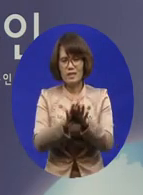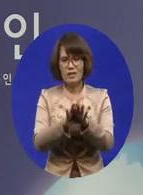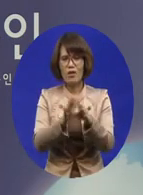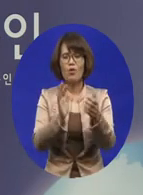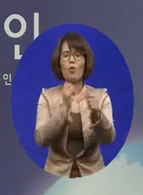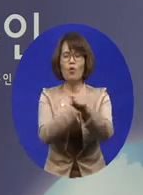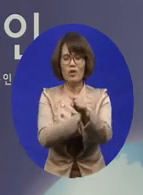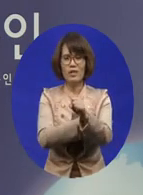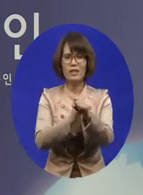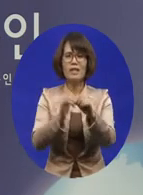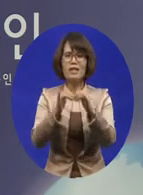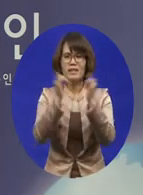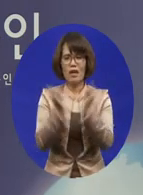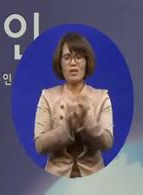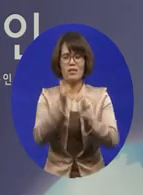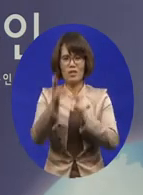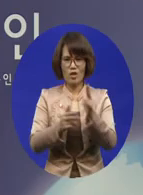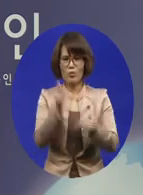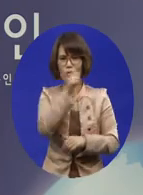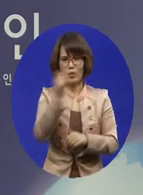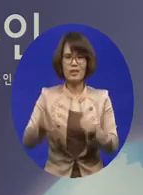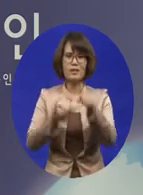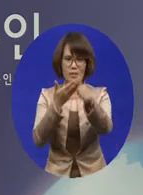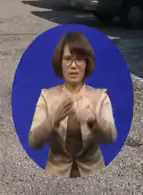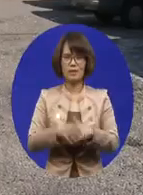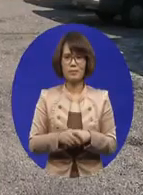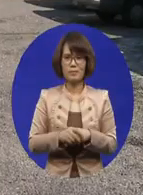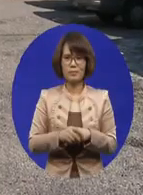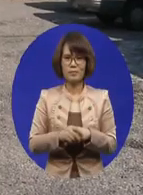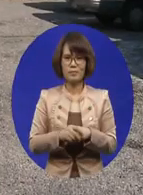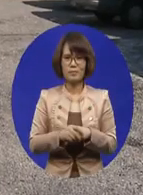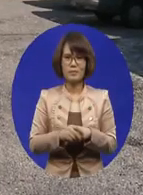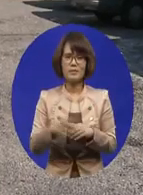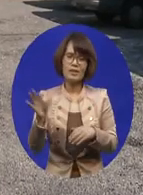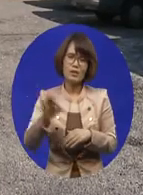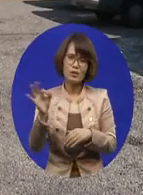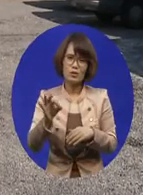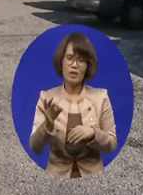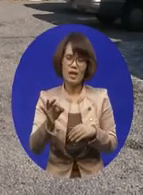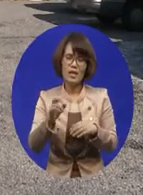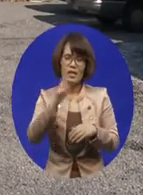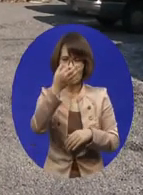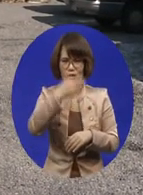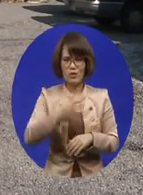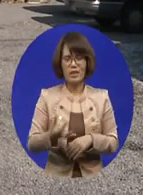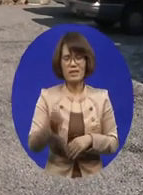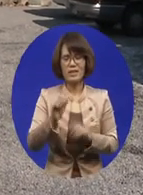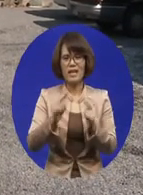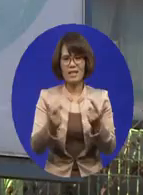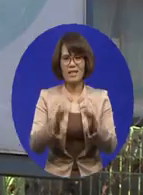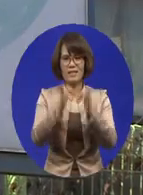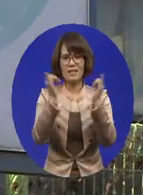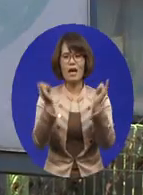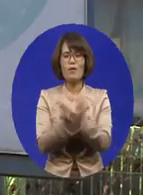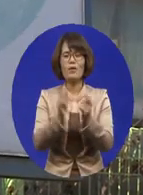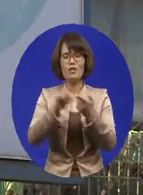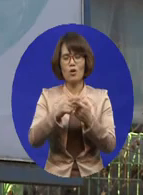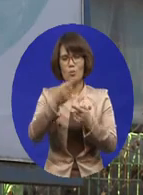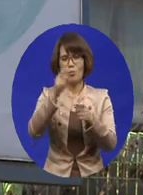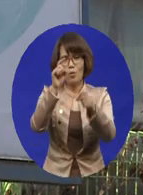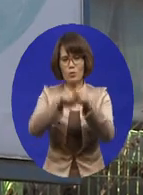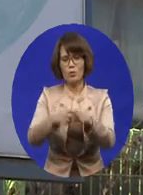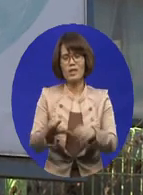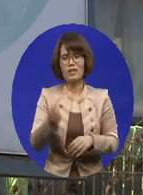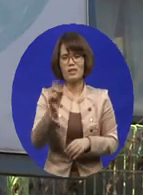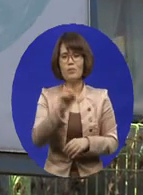여럿이 함께를 문진희 리포터가 소개해드립니다. 단순한 이윤 창출이 아닌 사회적 목적을 추구하는